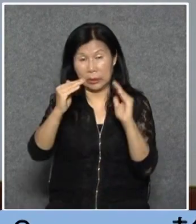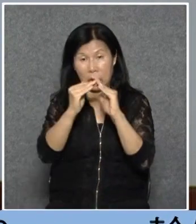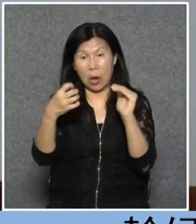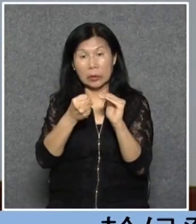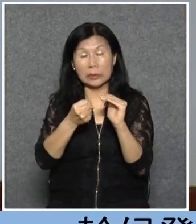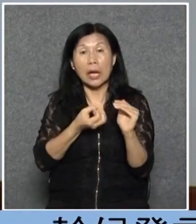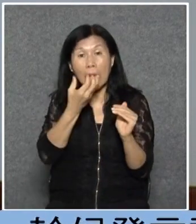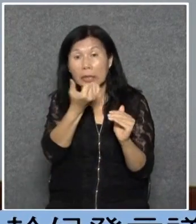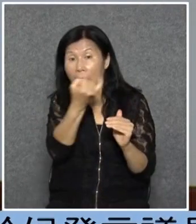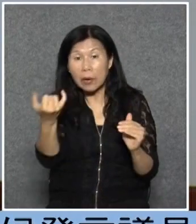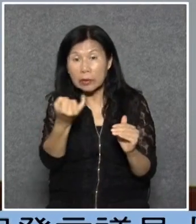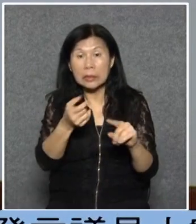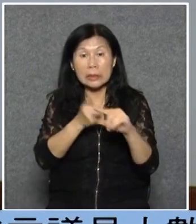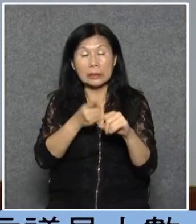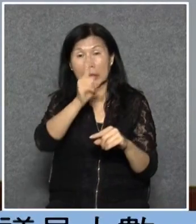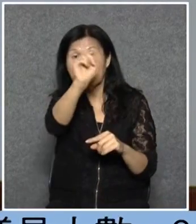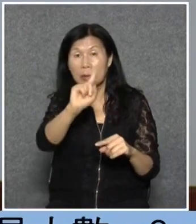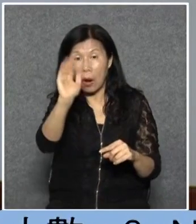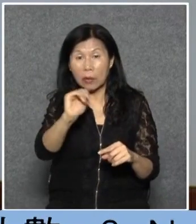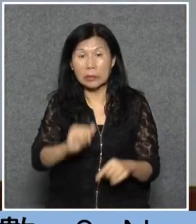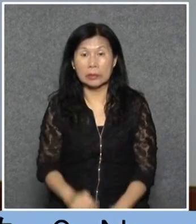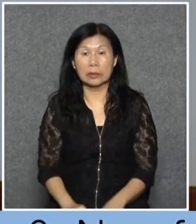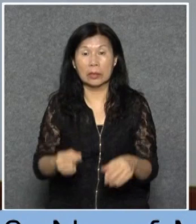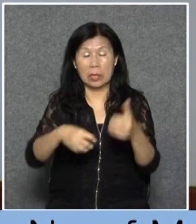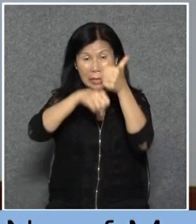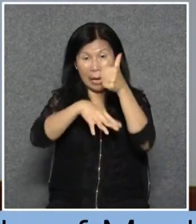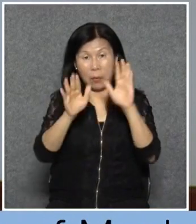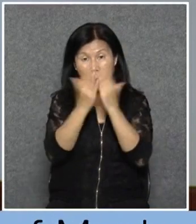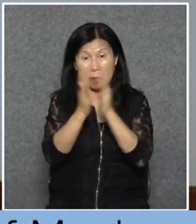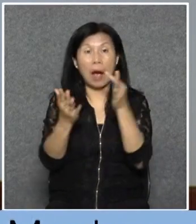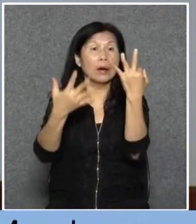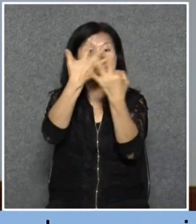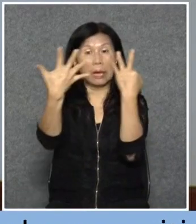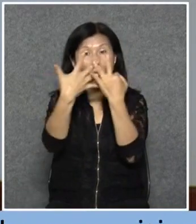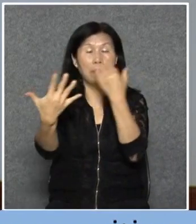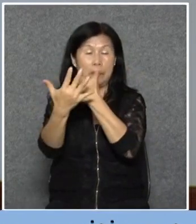見係咪咁咧？點解可以？就係因為第35条保障咗